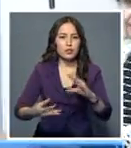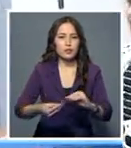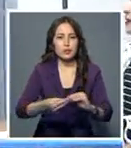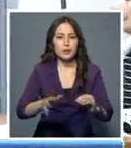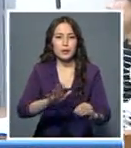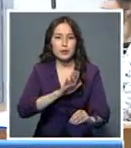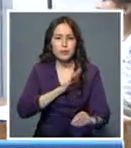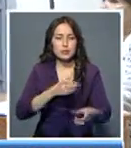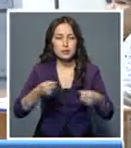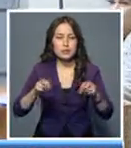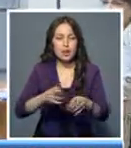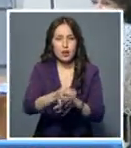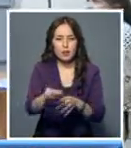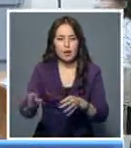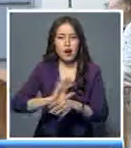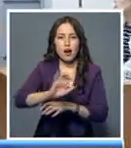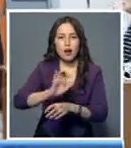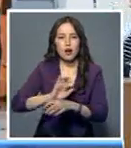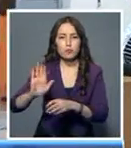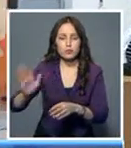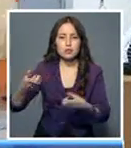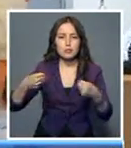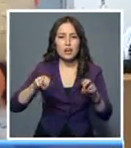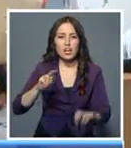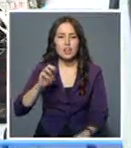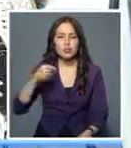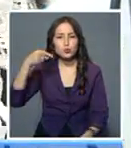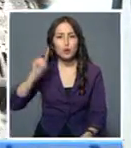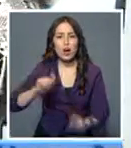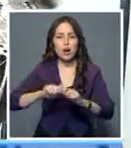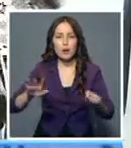аудандарға жіберіледі. Сондай-ақ қар жаудару үшін арнайы есепшот ашылды.